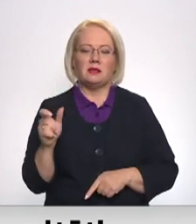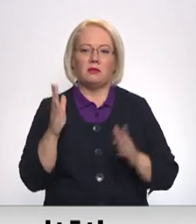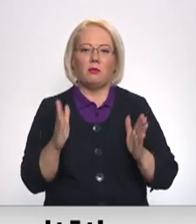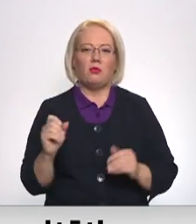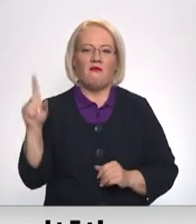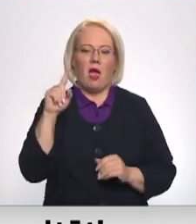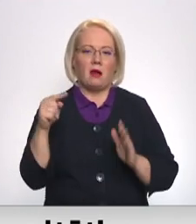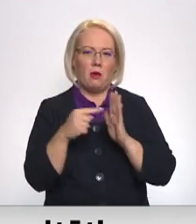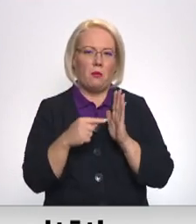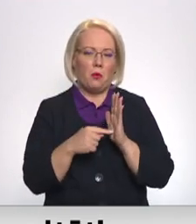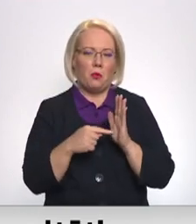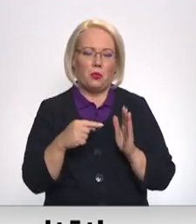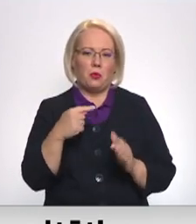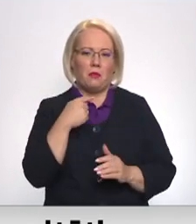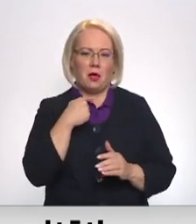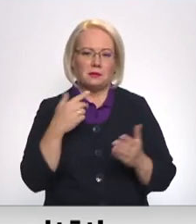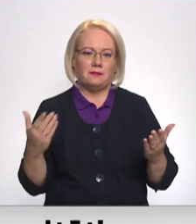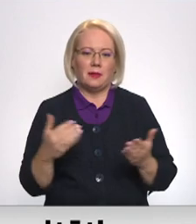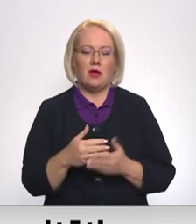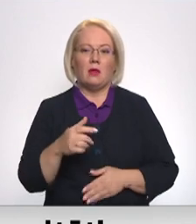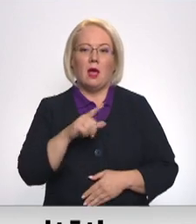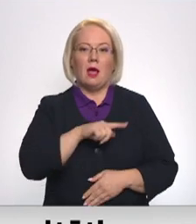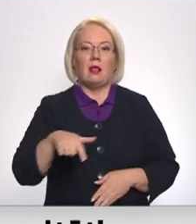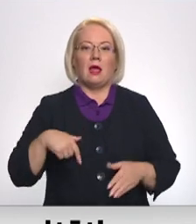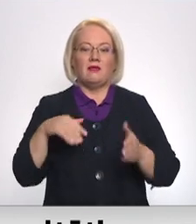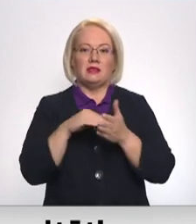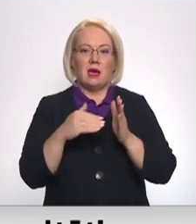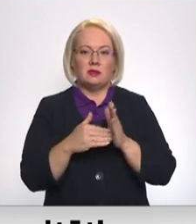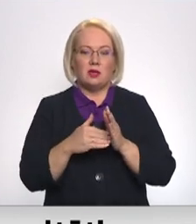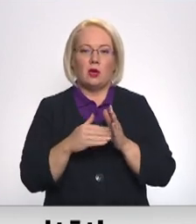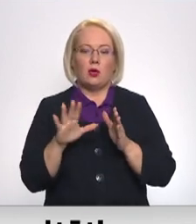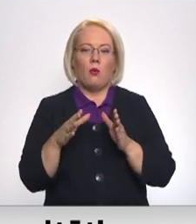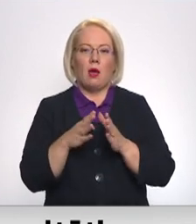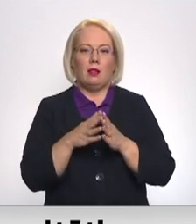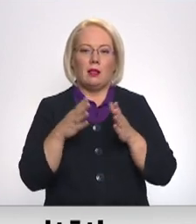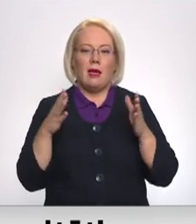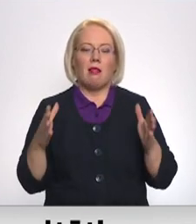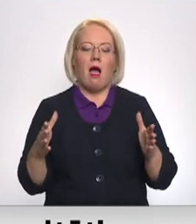viņam tās balsas bijušas. Latvijas apstākļos, jo lielāka